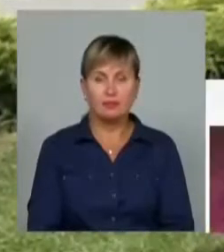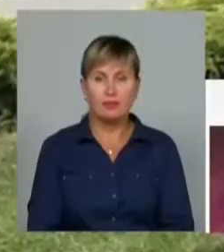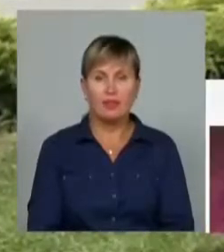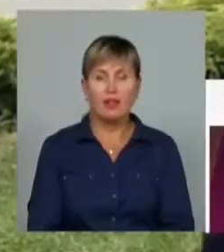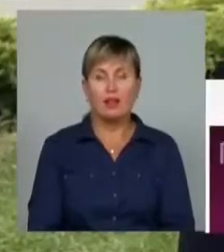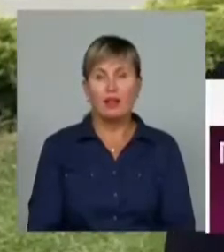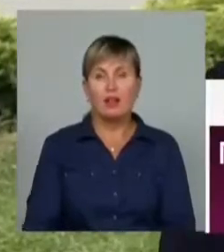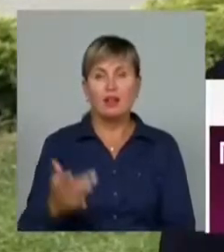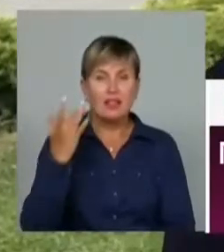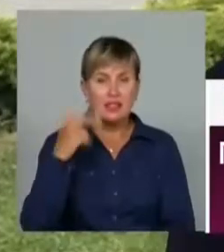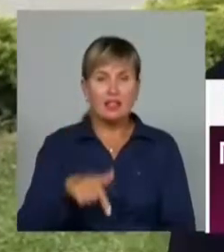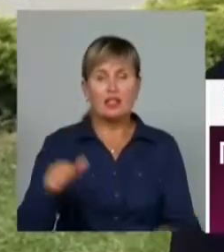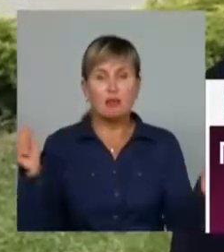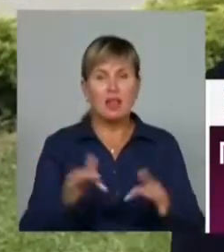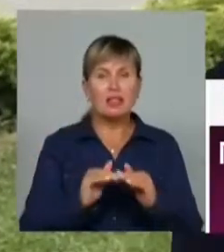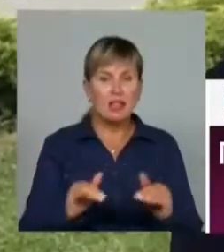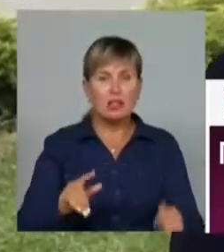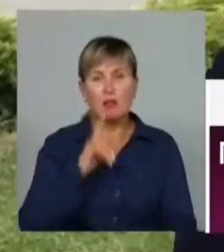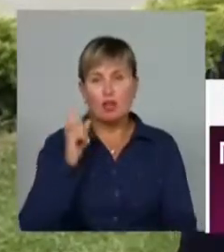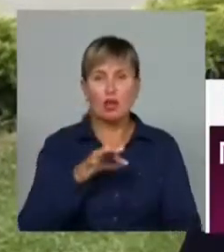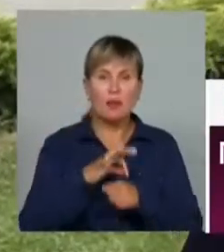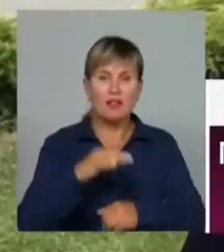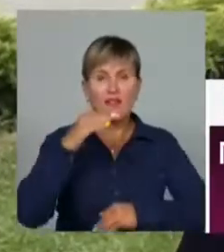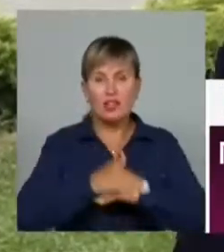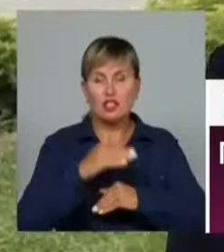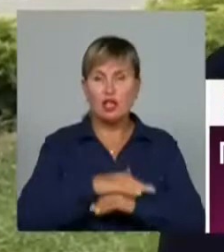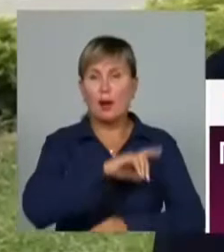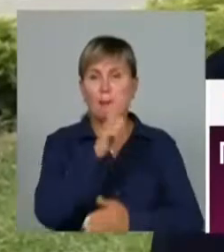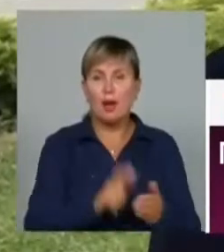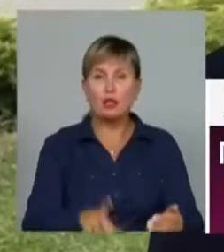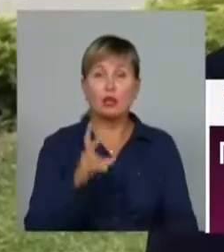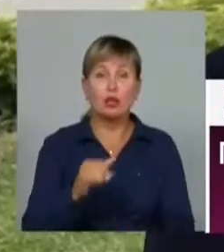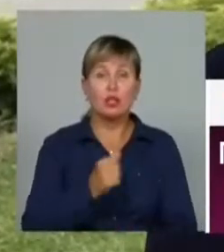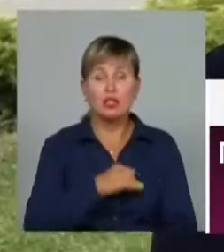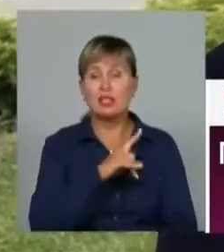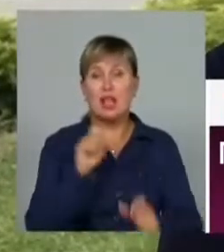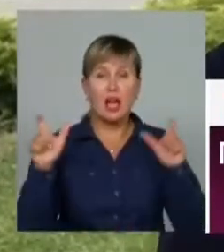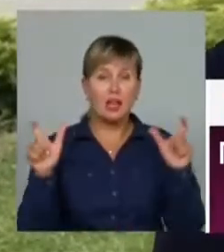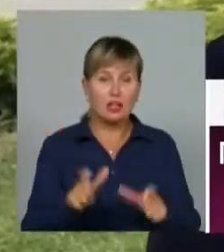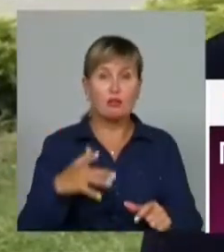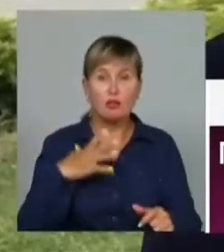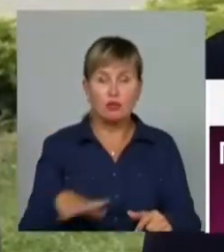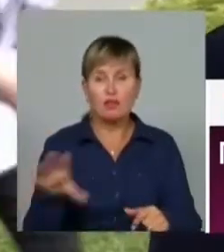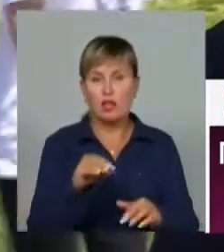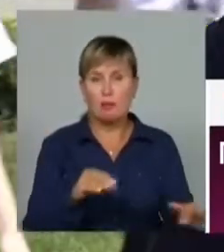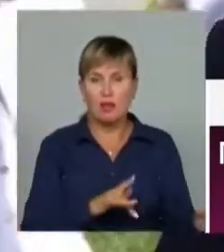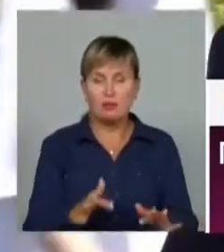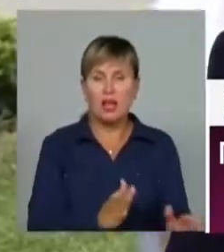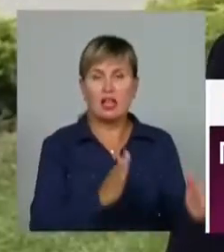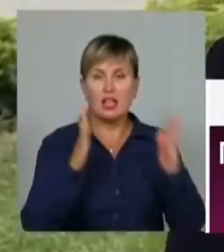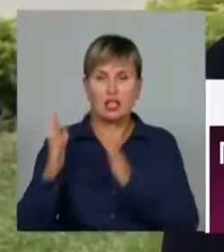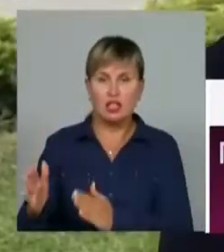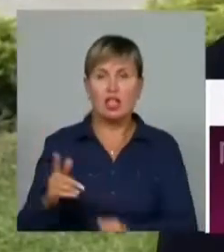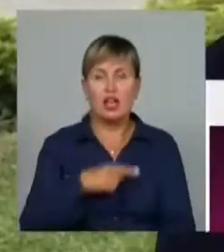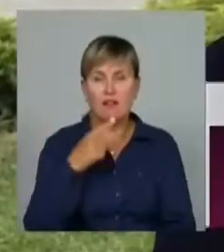Обычно здесь собирались дети и молодежь. Мы проводили вечера поэзии. Но, к сожалению, из-за карантина пришлось все мероприятия отложить.